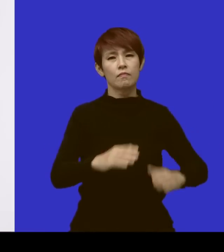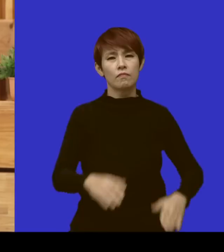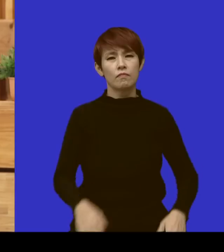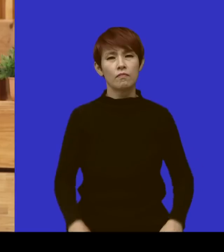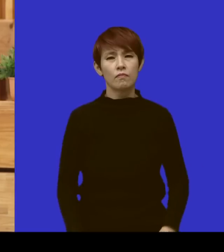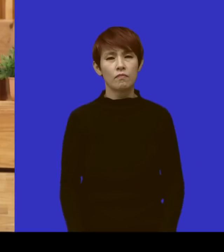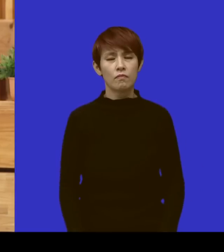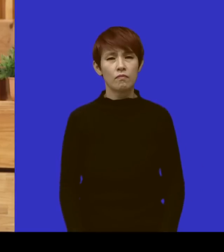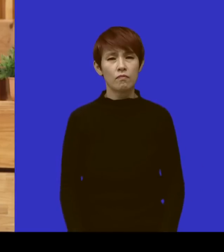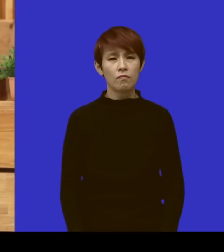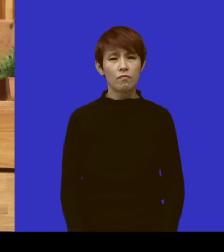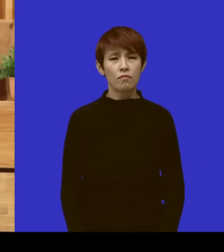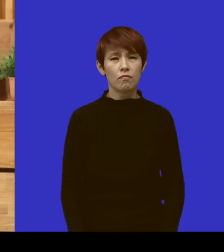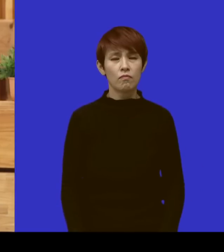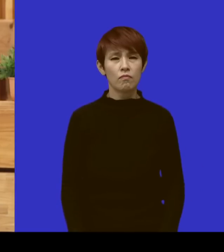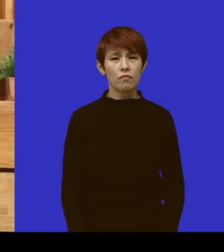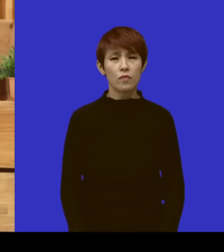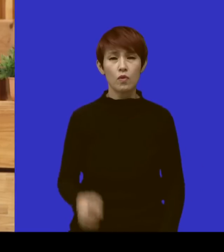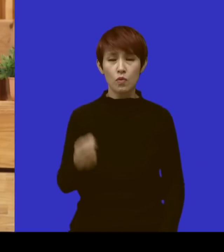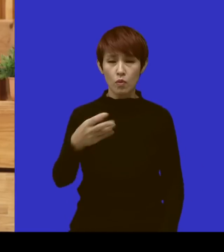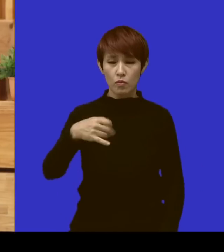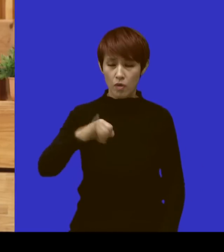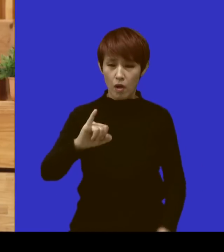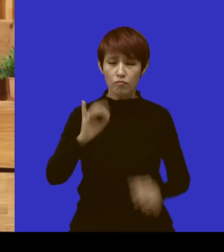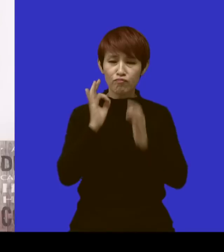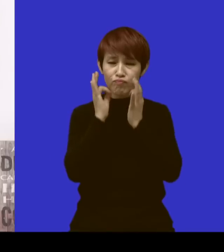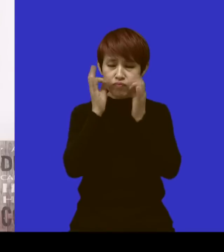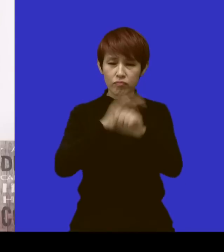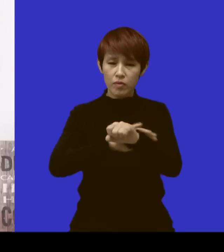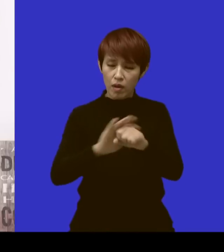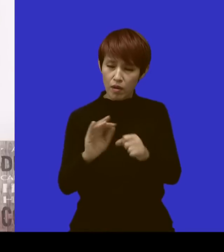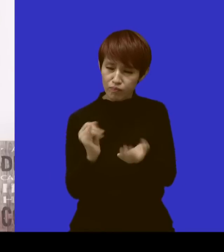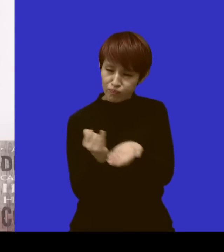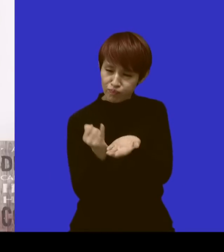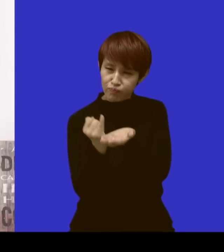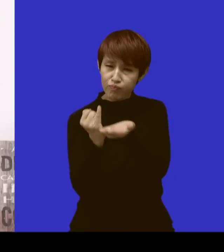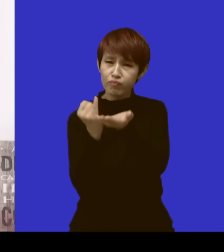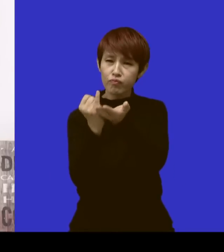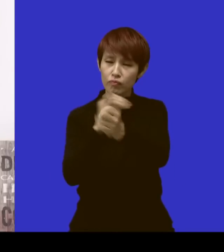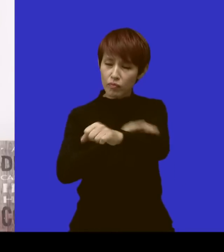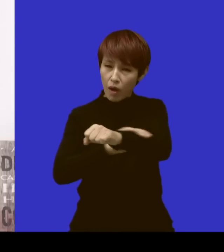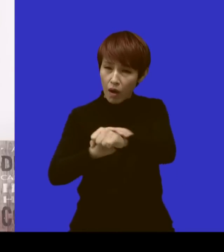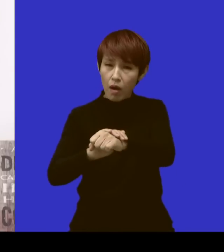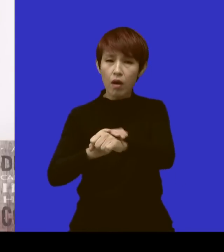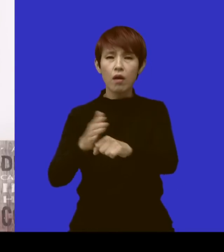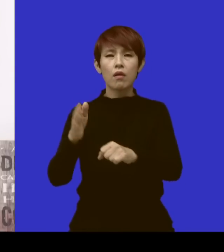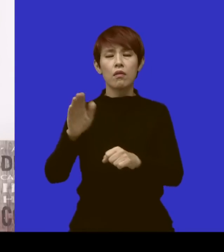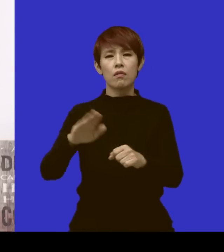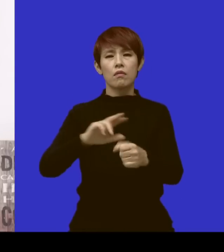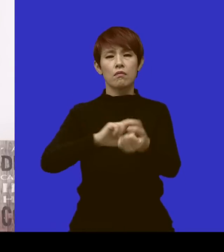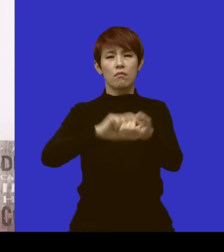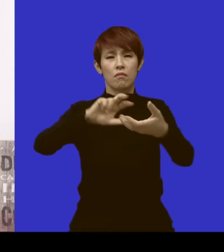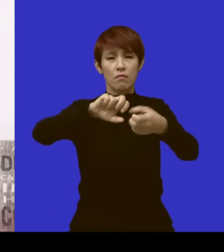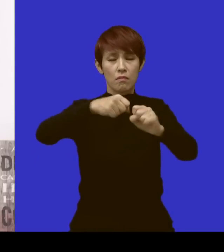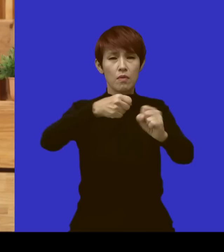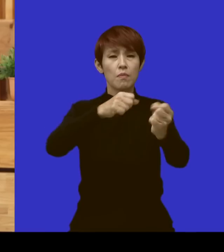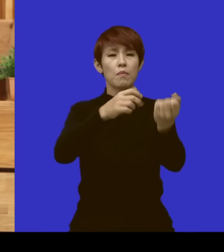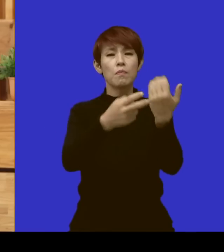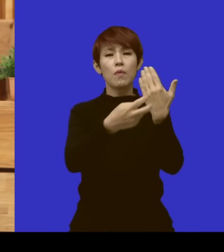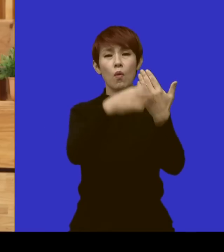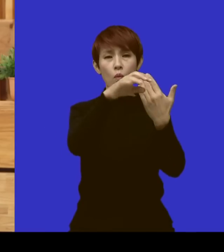또 그렇다고 또 한의원을 상대로 뭐 소송을 한다던가 어떻게 그쵸. 법적으로 싸울 수도 없는 참 애매한